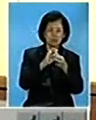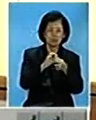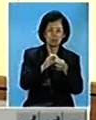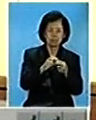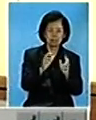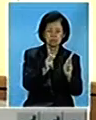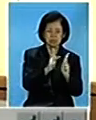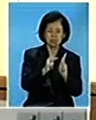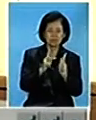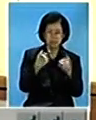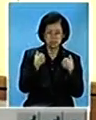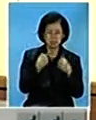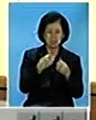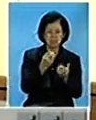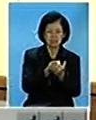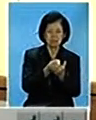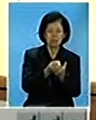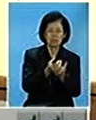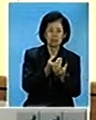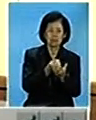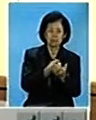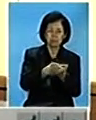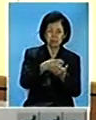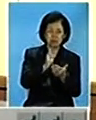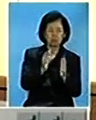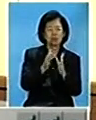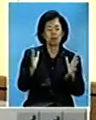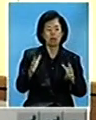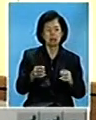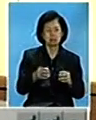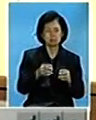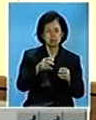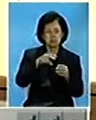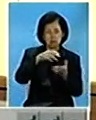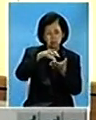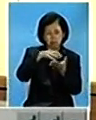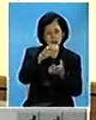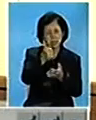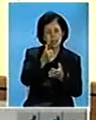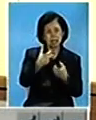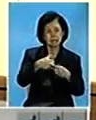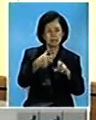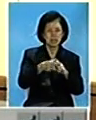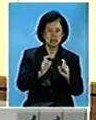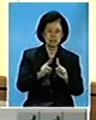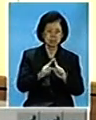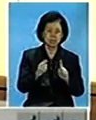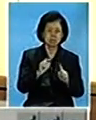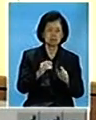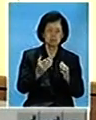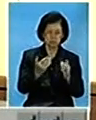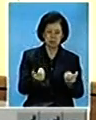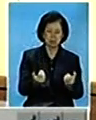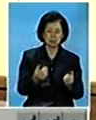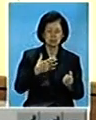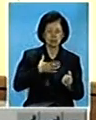ากๆไอ้นี่เราก็วิจารณ์กันได้นะครับแล้วก็ปัญหาของบ้านเมืองทุกวันนี้เนี่ยผมพูด